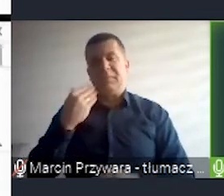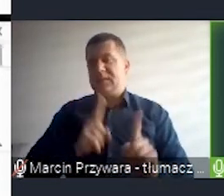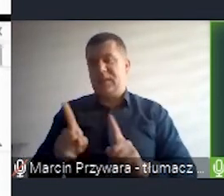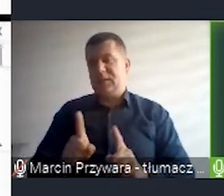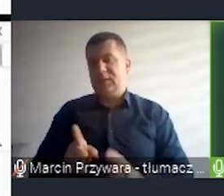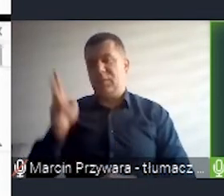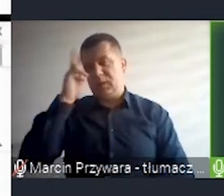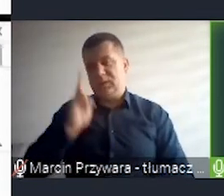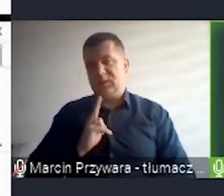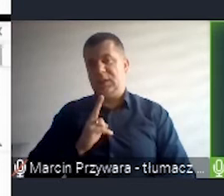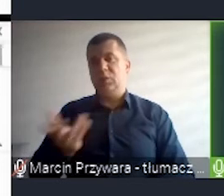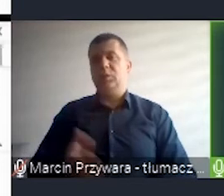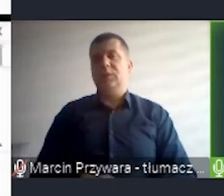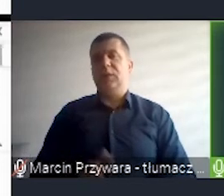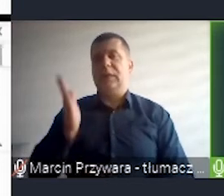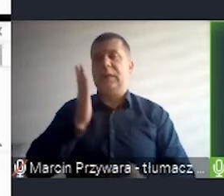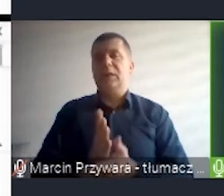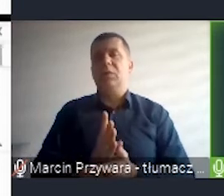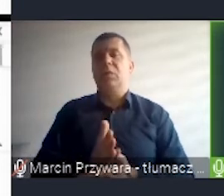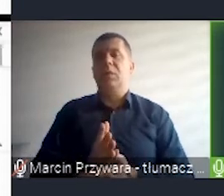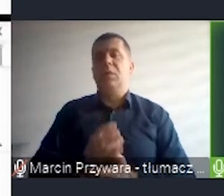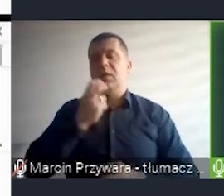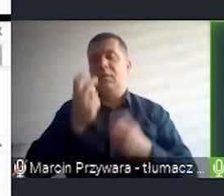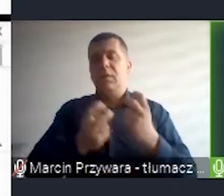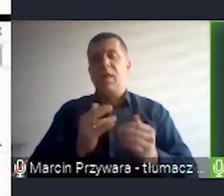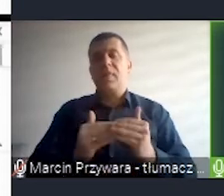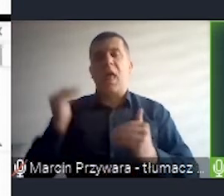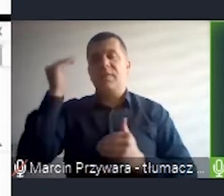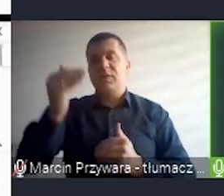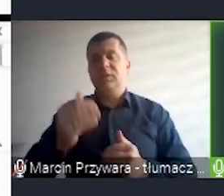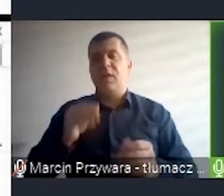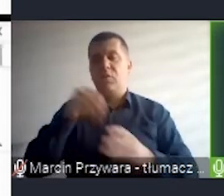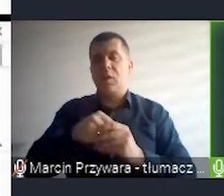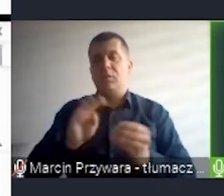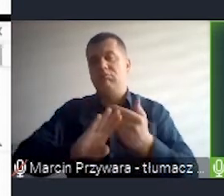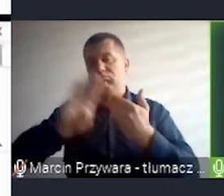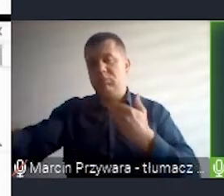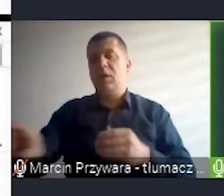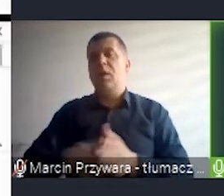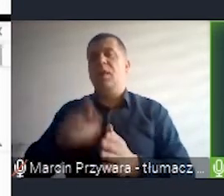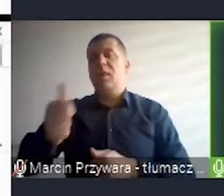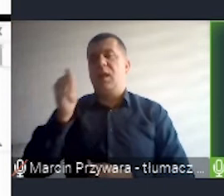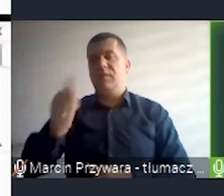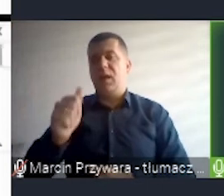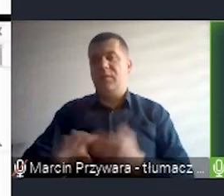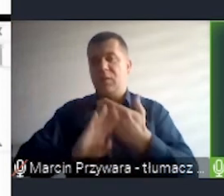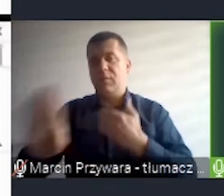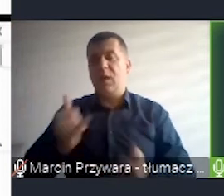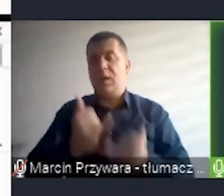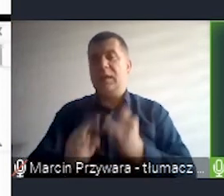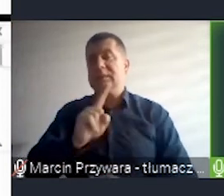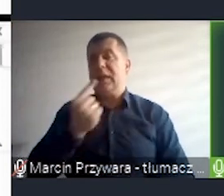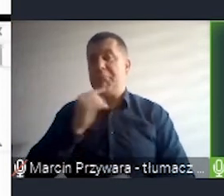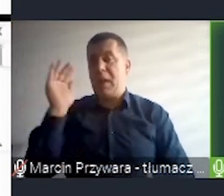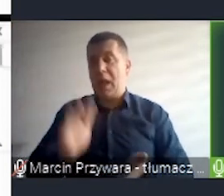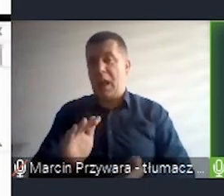znaczenia, bo instytucja wówczas tylko wyżkę wkładu wyrzuci do wydatków niekwalifikowalnych. Natomiast jeśli jest za mały,